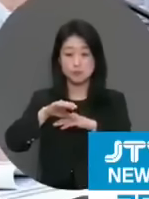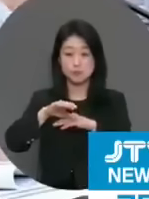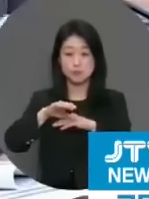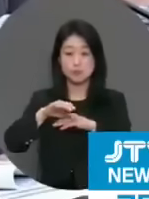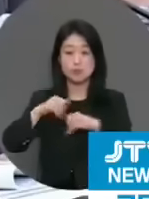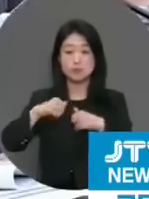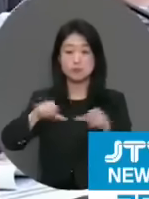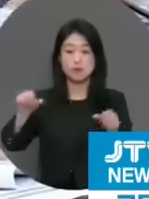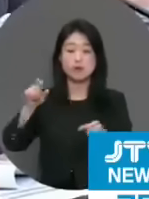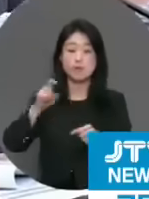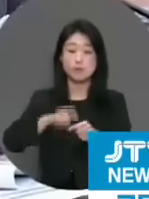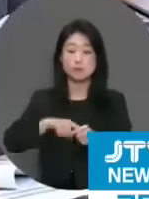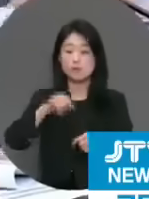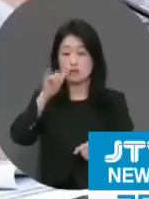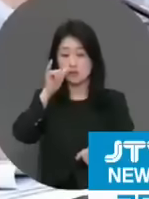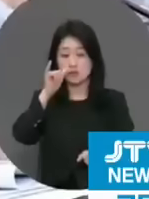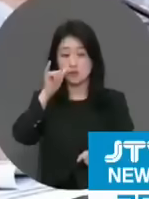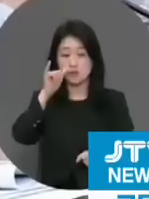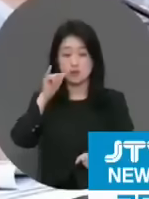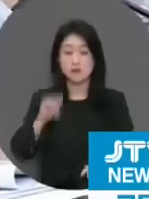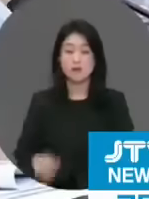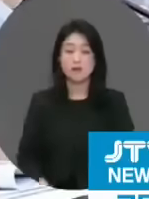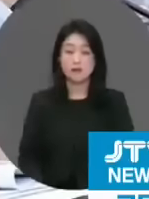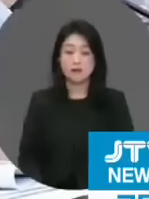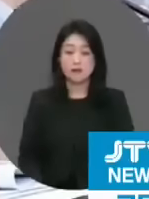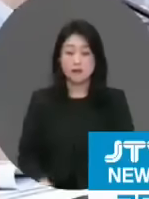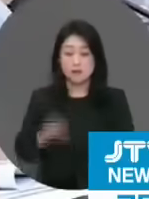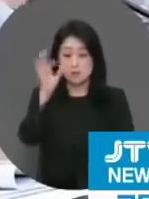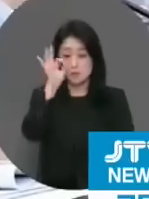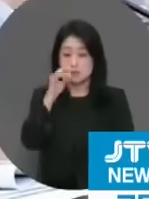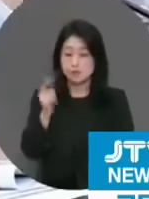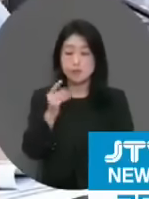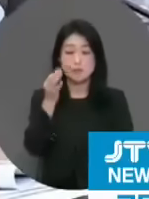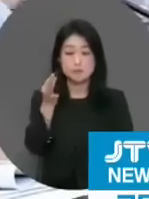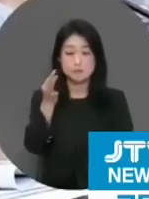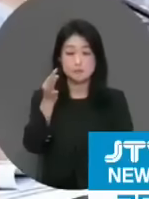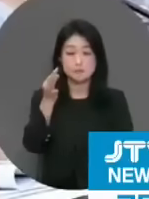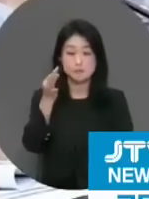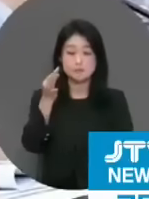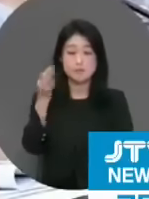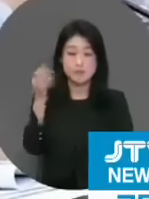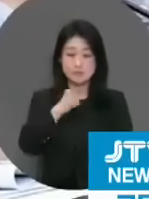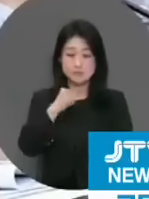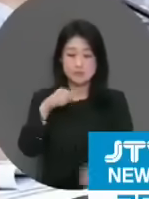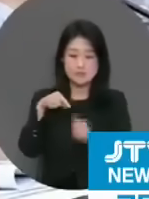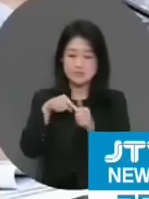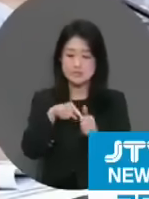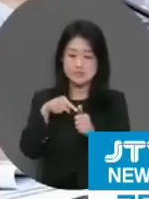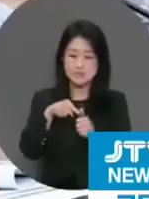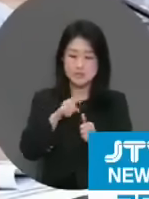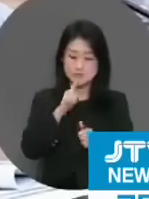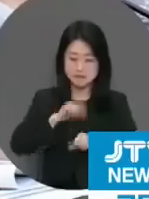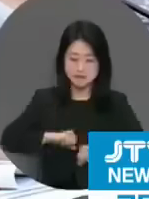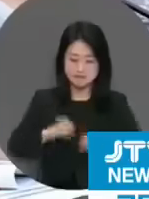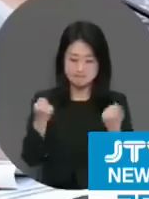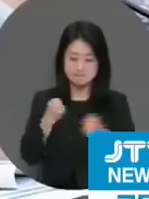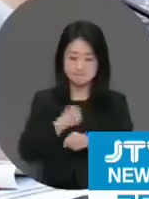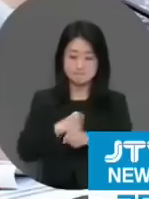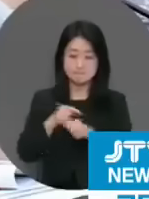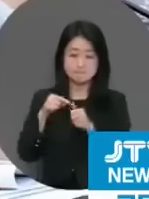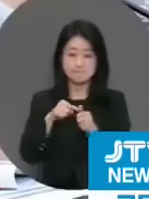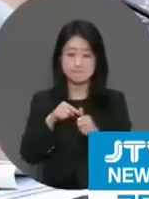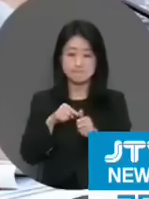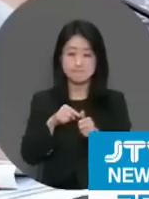공영방송을 망가뜨리려고 하는 거거든요. 그러니까 수신료라는 그런 재원을 가지고 옥죄어서 말잘 듣는